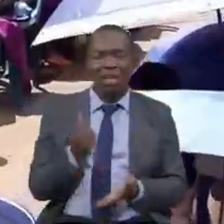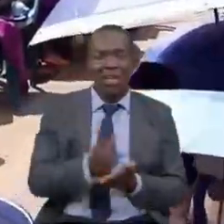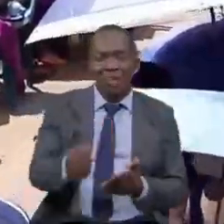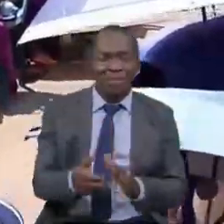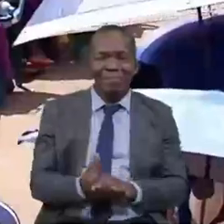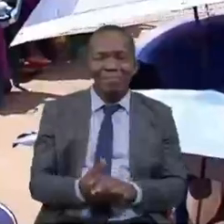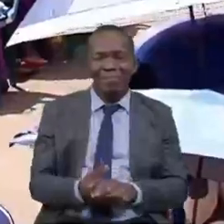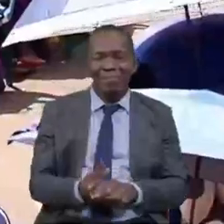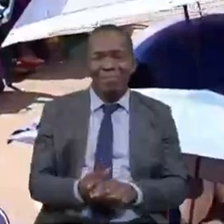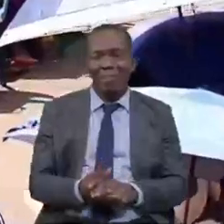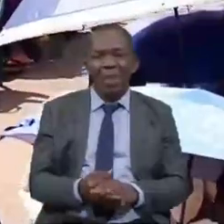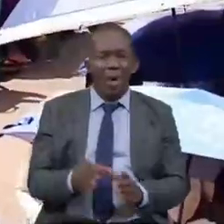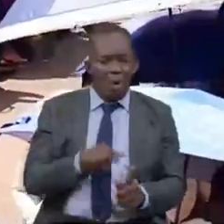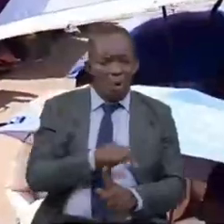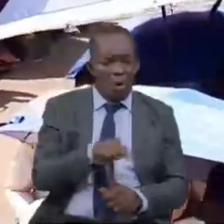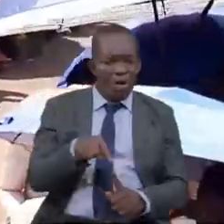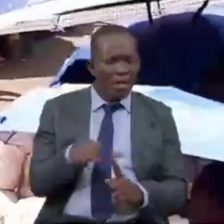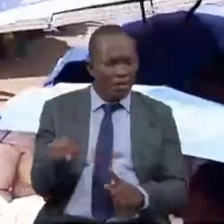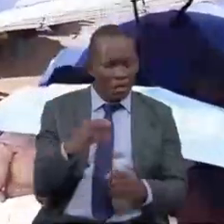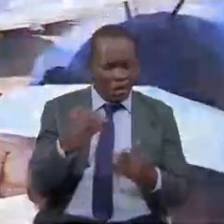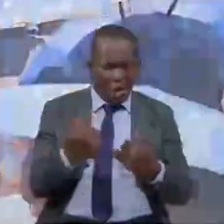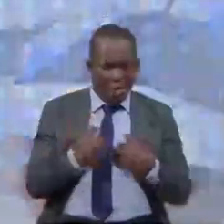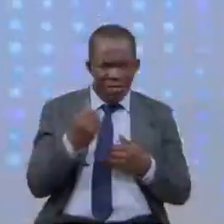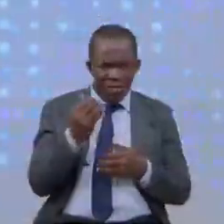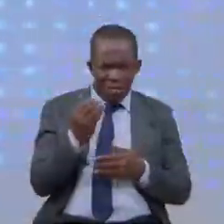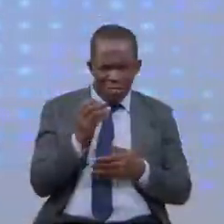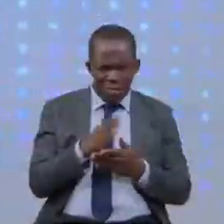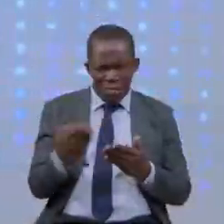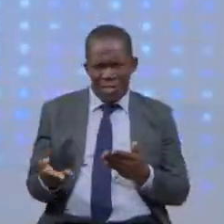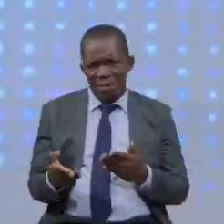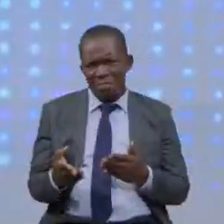Quand vous avez quelque chose comme oppression, attaque, affliction,